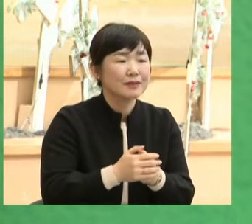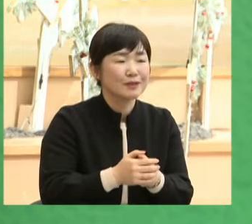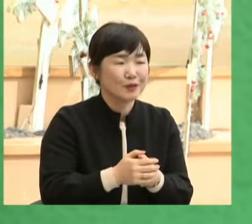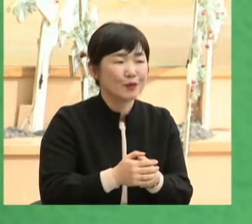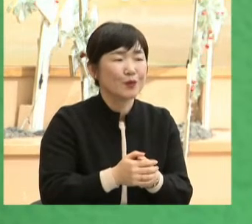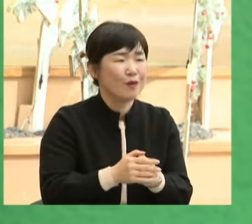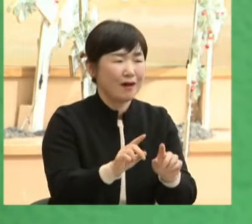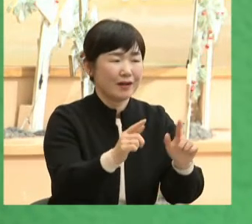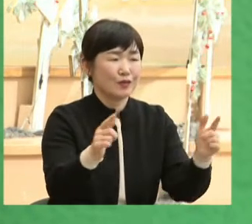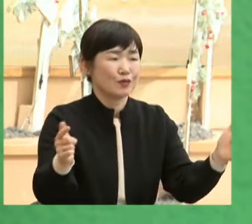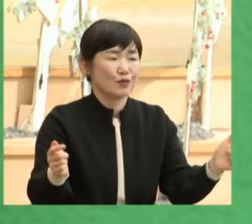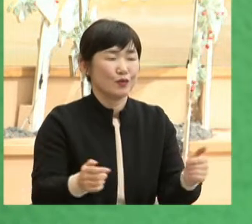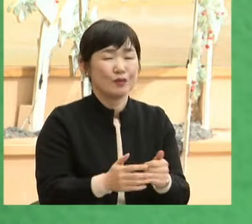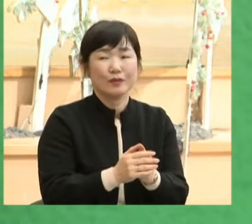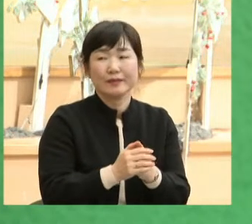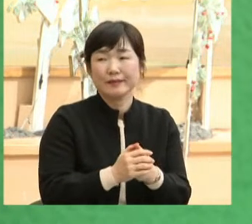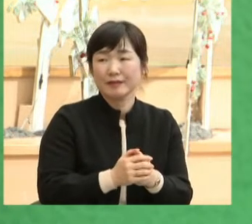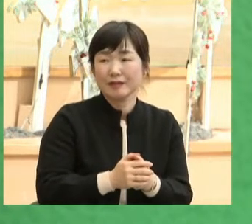아니죠